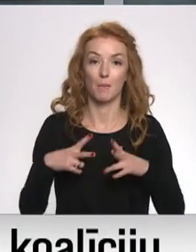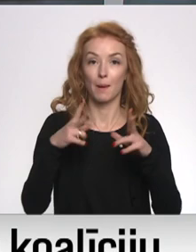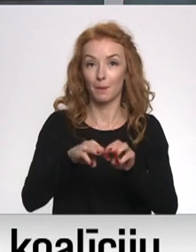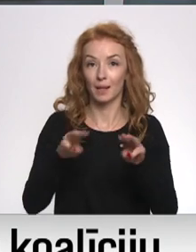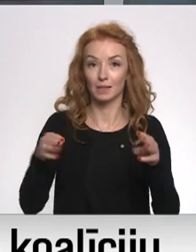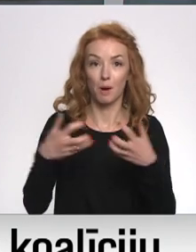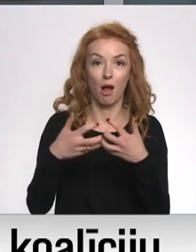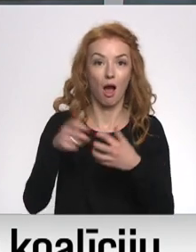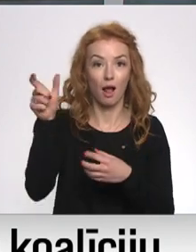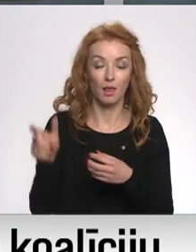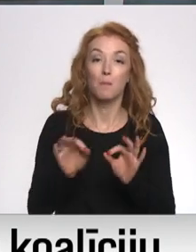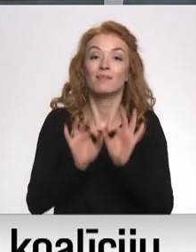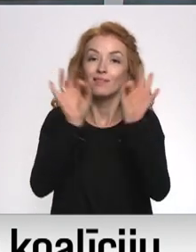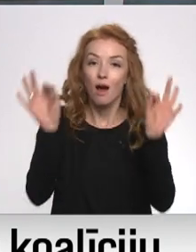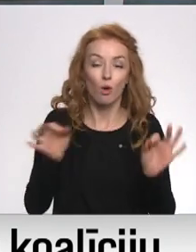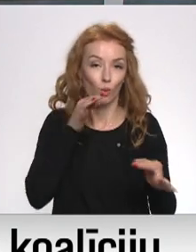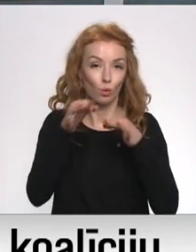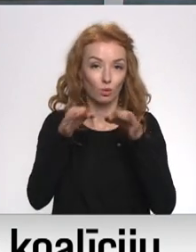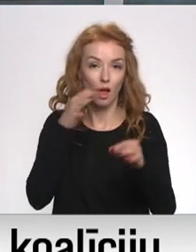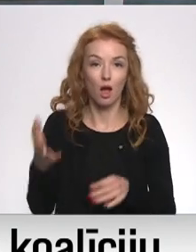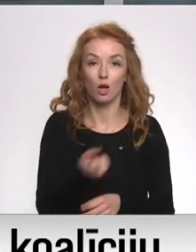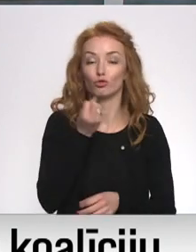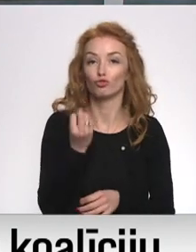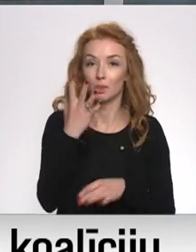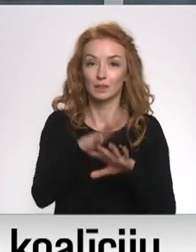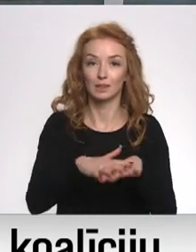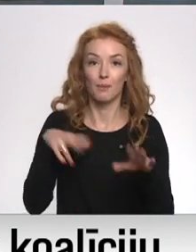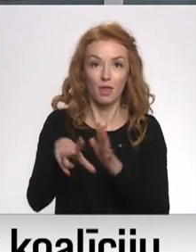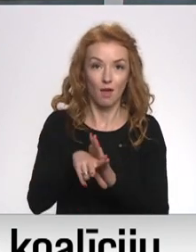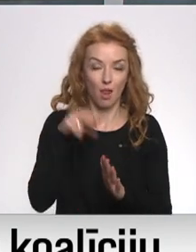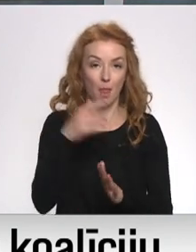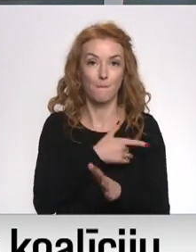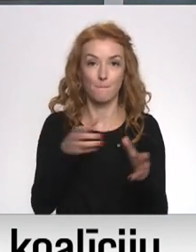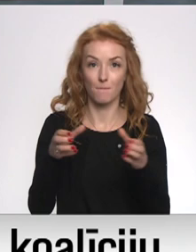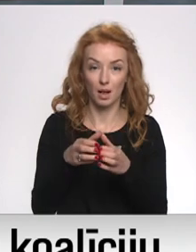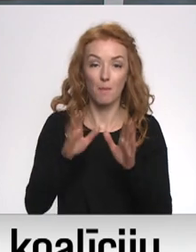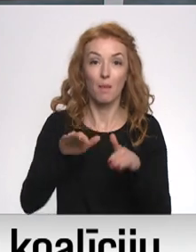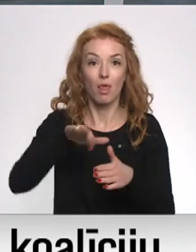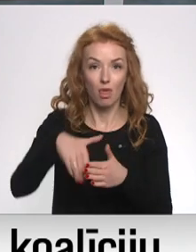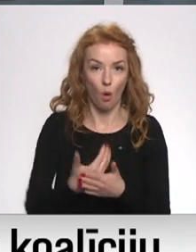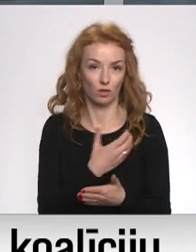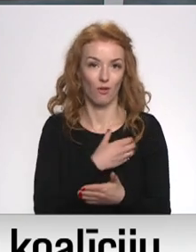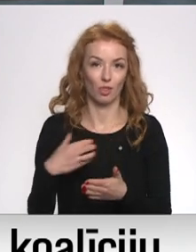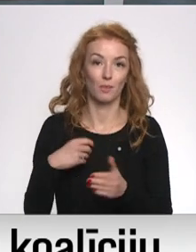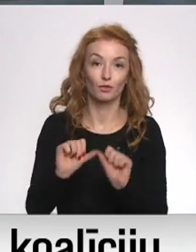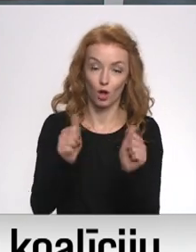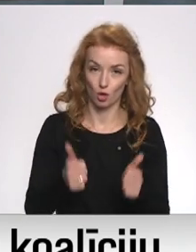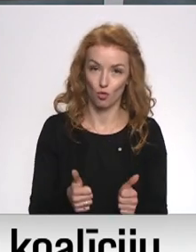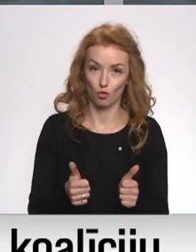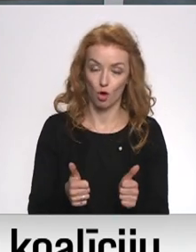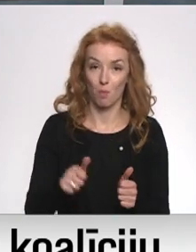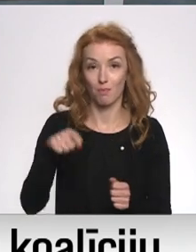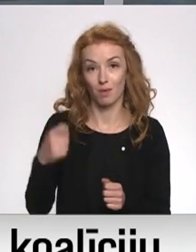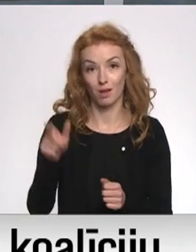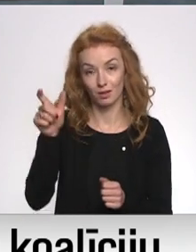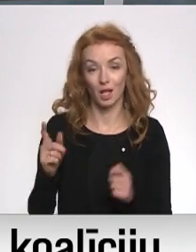Krišānim Kariņam sāk konsultācijas ar 14. Saeimā ievēlētajām partijām par jaunas valdības veidošanu. Prezidents pēc